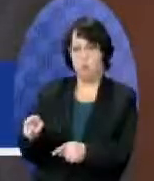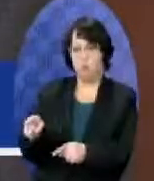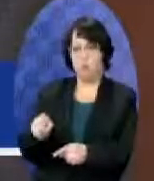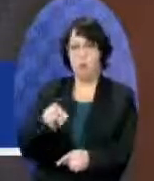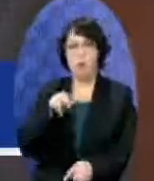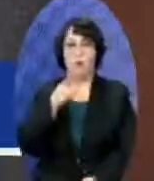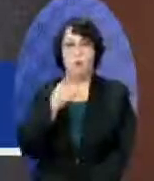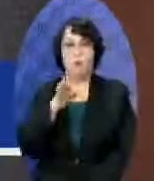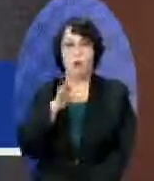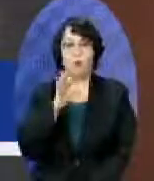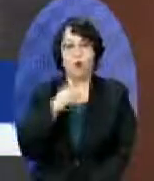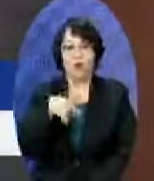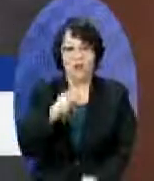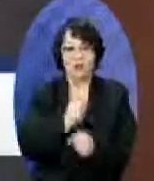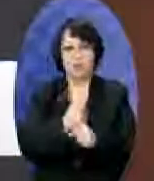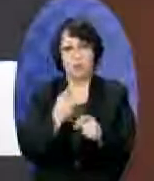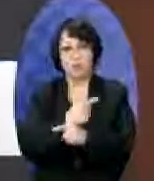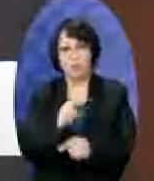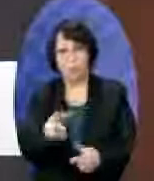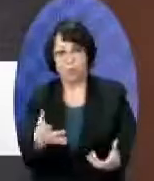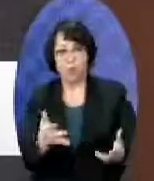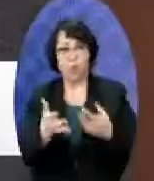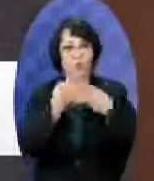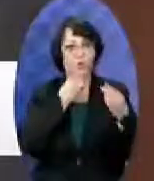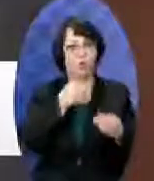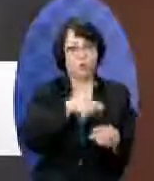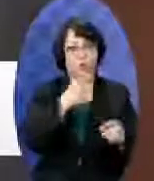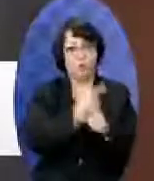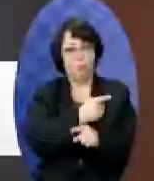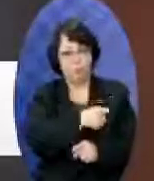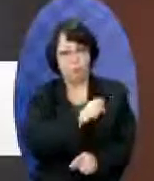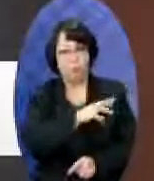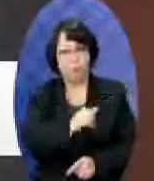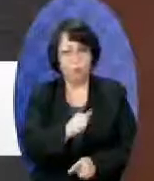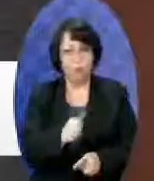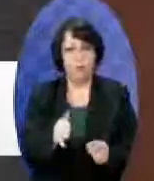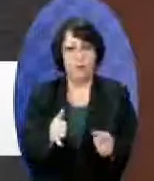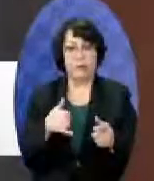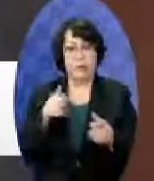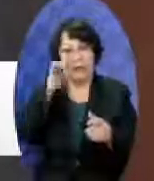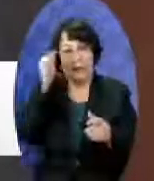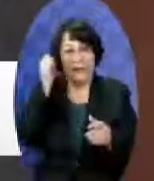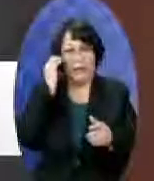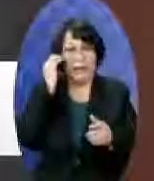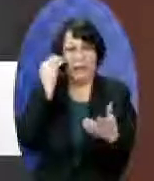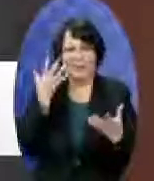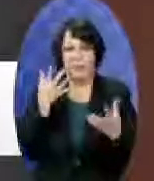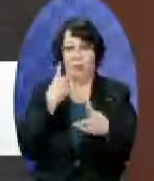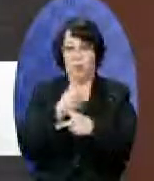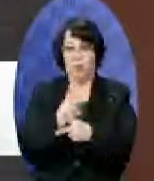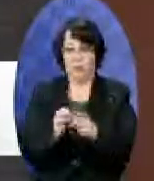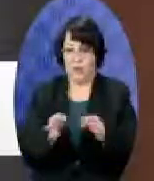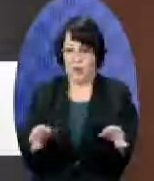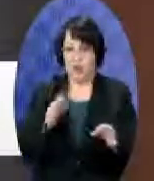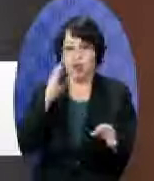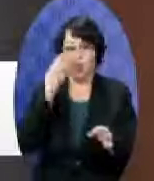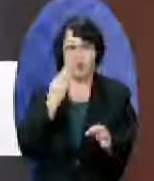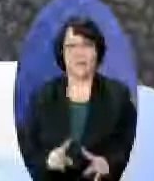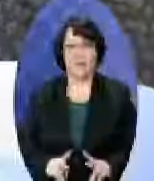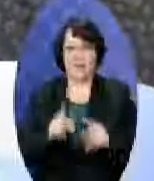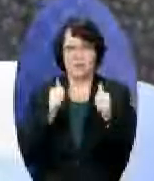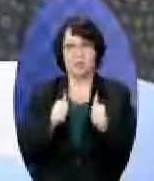шиг, шүүх одоо баг эргээд бас буруутаа ч юм шиг ийм асуудлууд байна. Тэгэхээр цаашдаа бас энэ хууль эрх зүйн орчныг энэ чиглэлд нь бас илүү их сайжруулах асуудал харагдаж